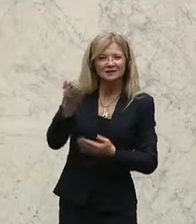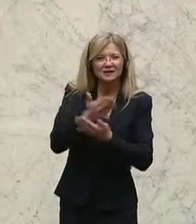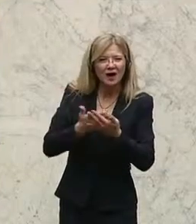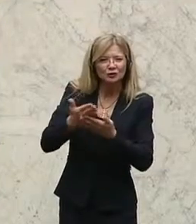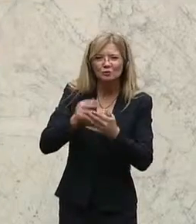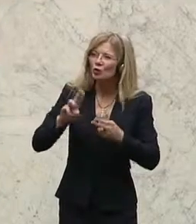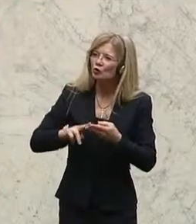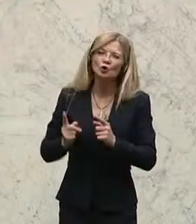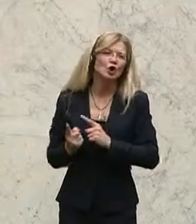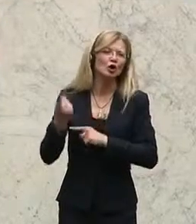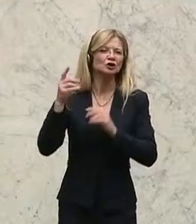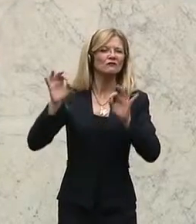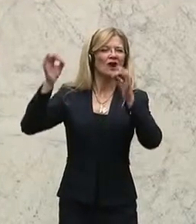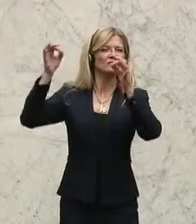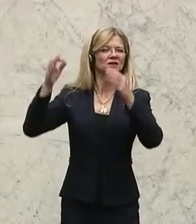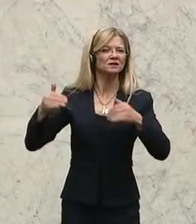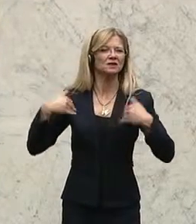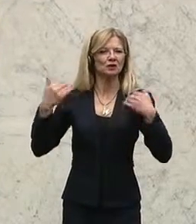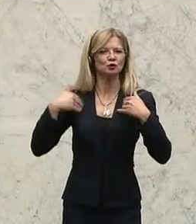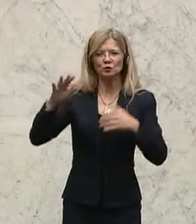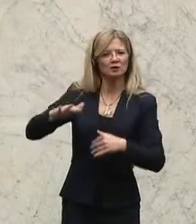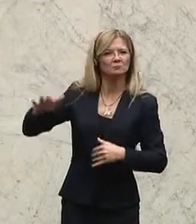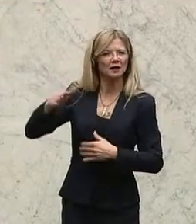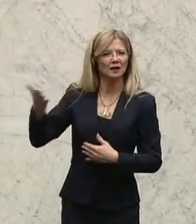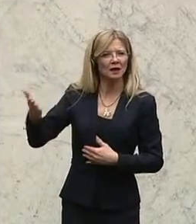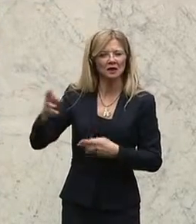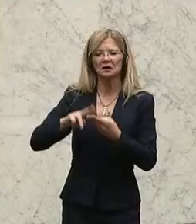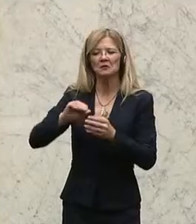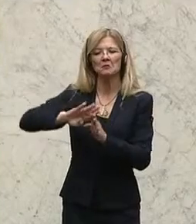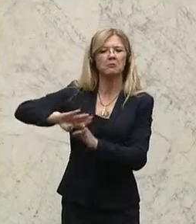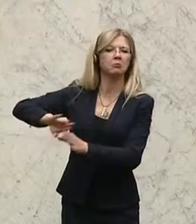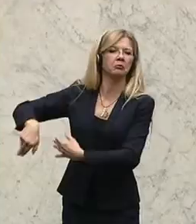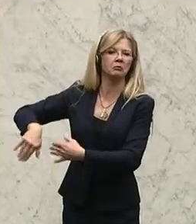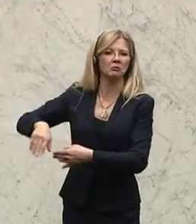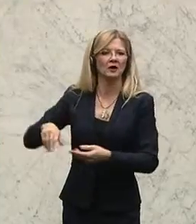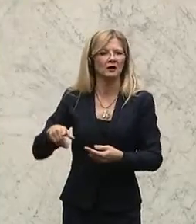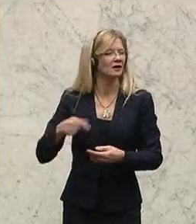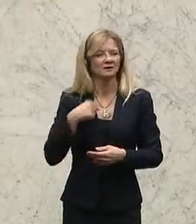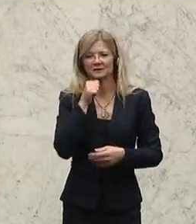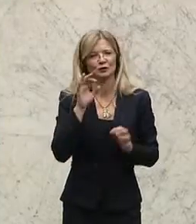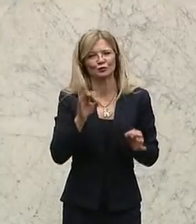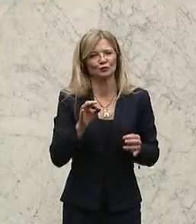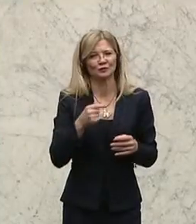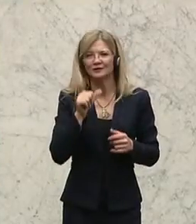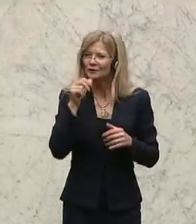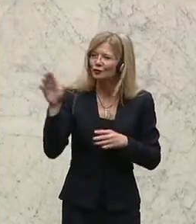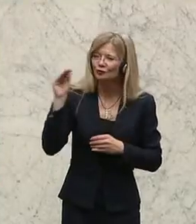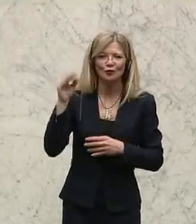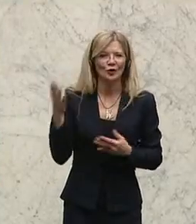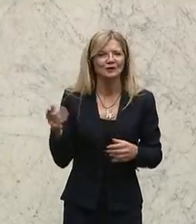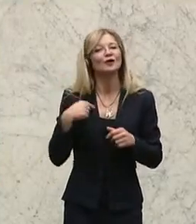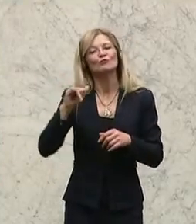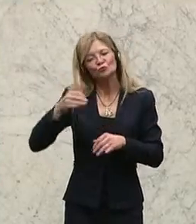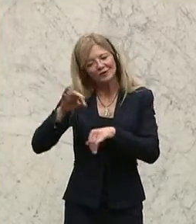und die höchstqualifizierte im Gesundheitswesen ist, wenn man die außen vor lässt und nicht wirklich hört. Wenn wir die Ärzte nicht einbinden in politische